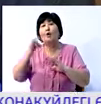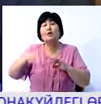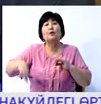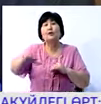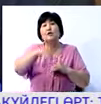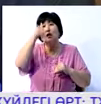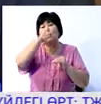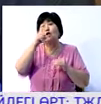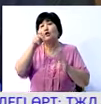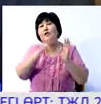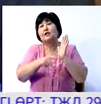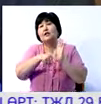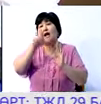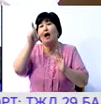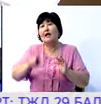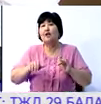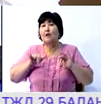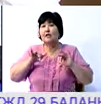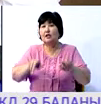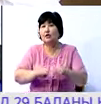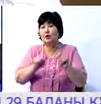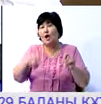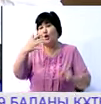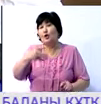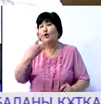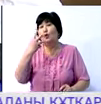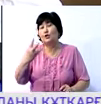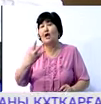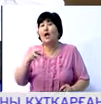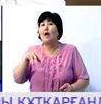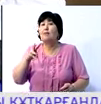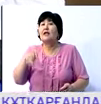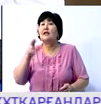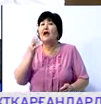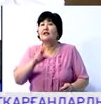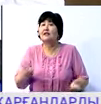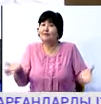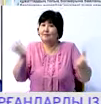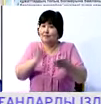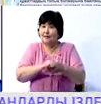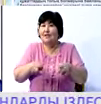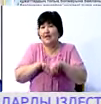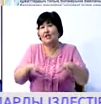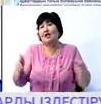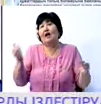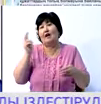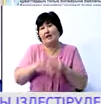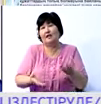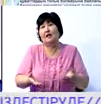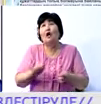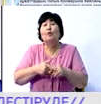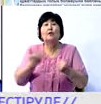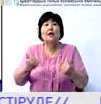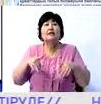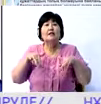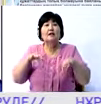бері 188 азаматтық іс қозғалса, оның 53-і медиация тәртібімен қысқартылған. Қазіргі таңда медиация тәртібімен тоқтатылған істер